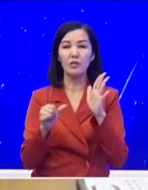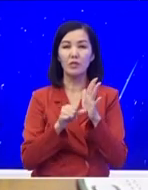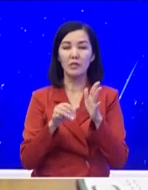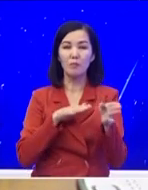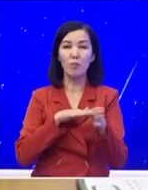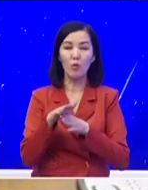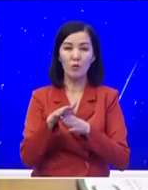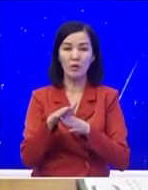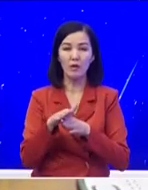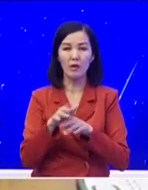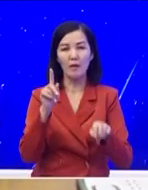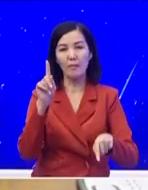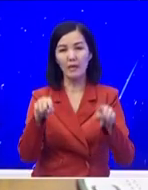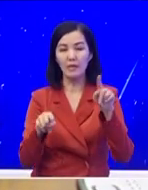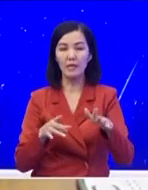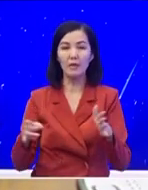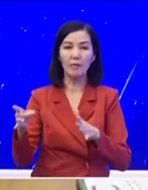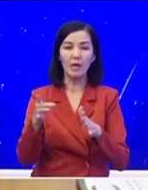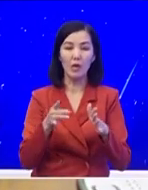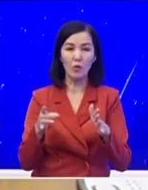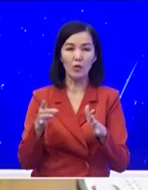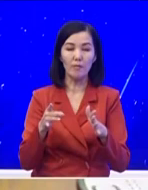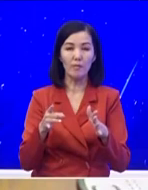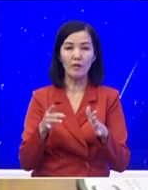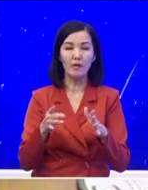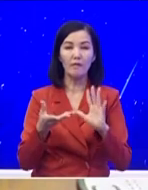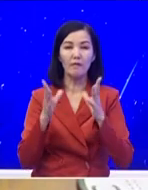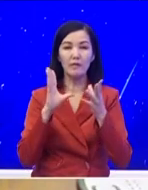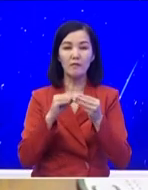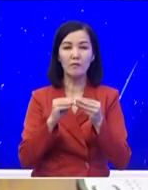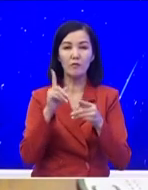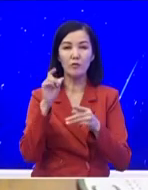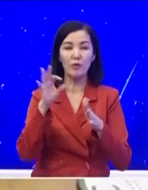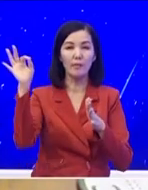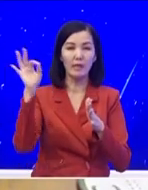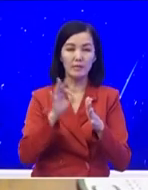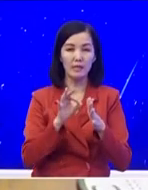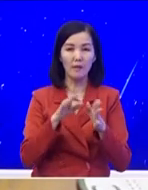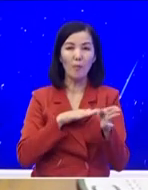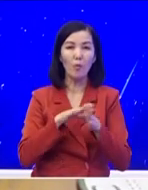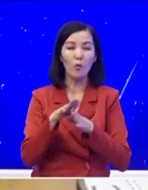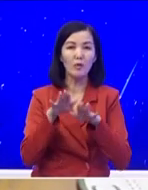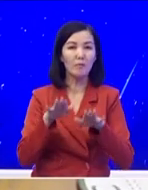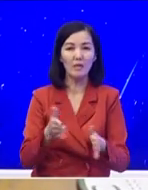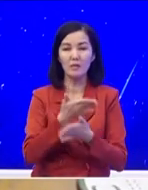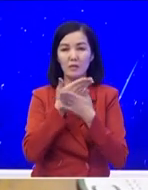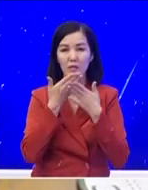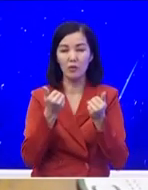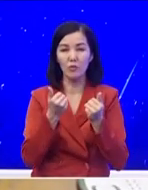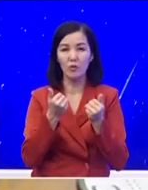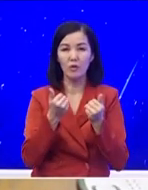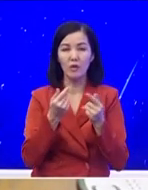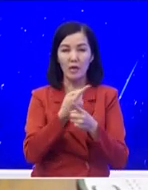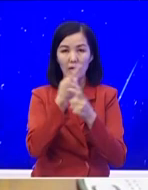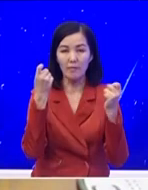некоторым районам у нас загруженность составляет больше 100%. Я могу сразу коротко объявить те